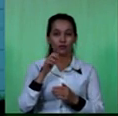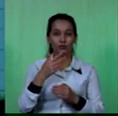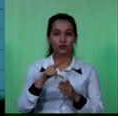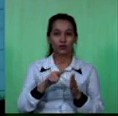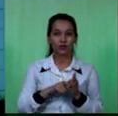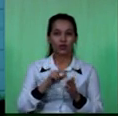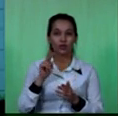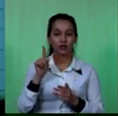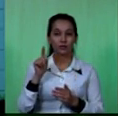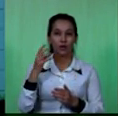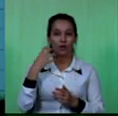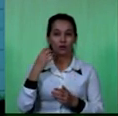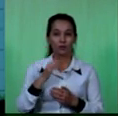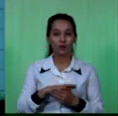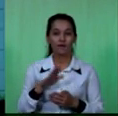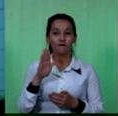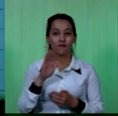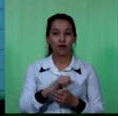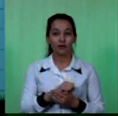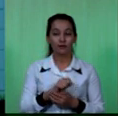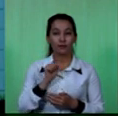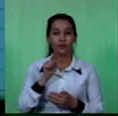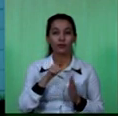1437 килограмм алма ва